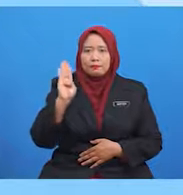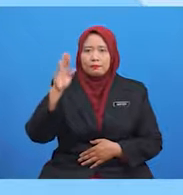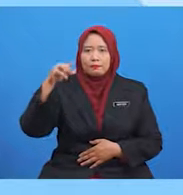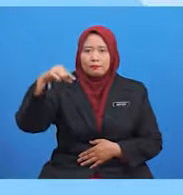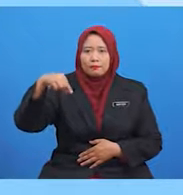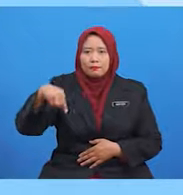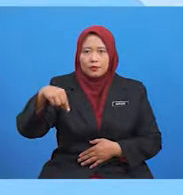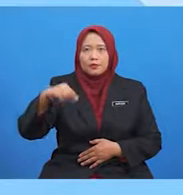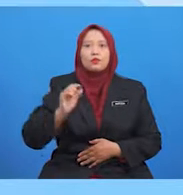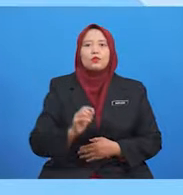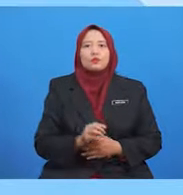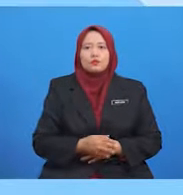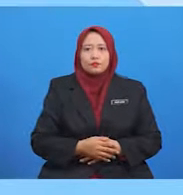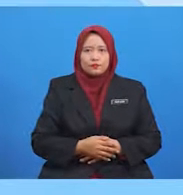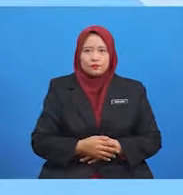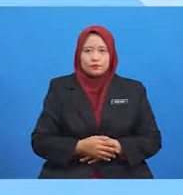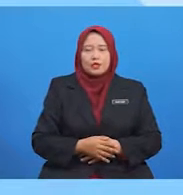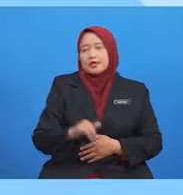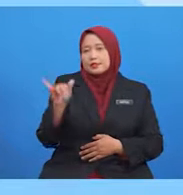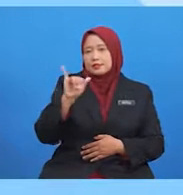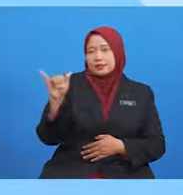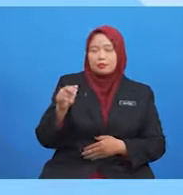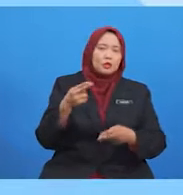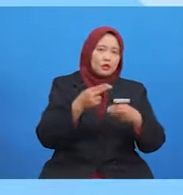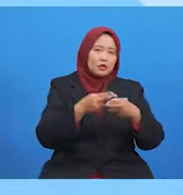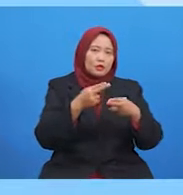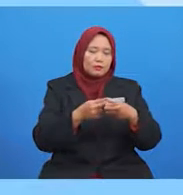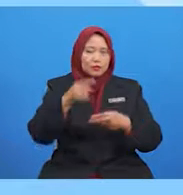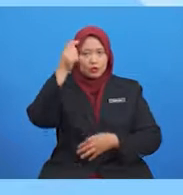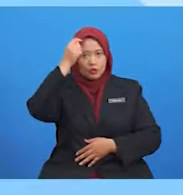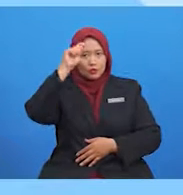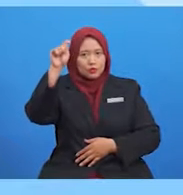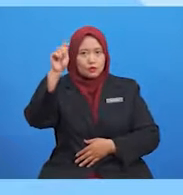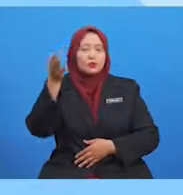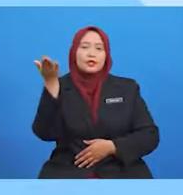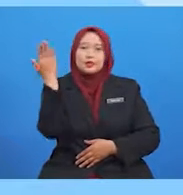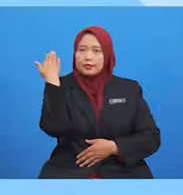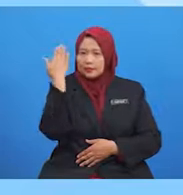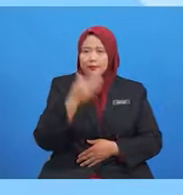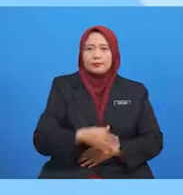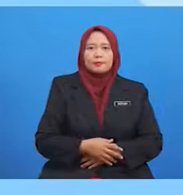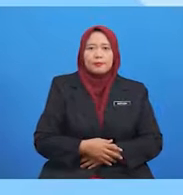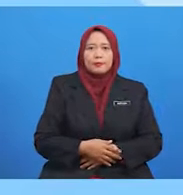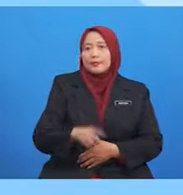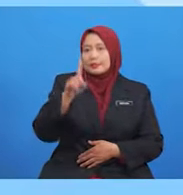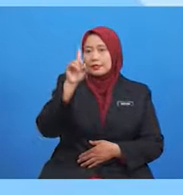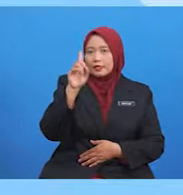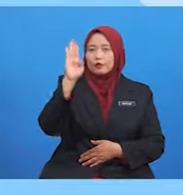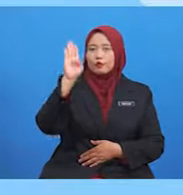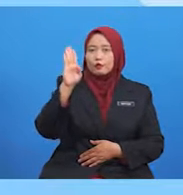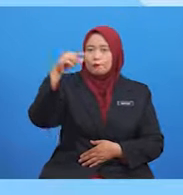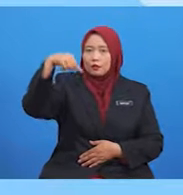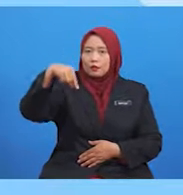Ya, sama juga dengan tokoh yang kita pelajari tadi, Henry Becquerel. Satu becquerel